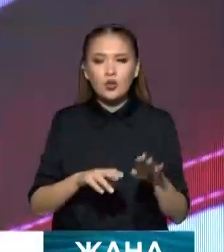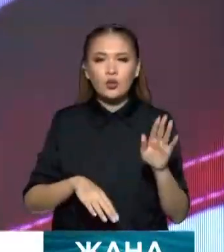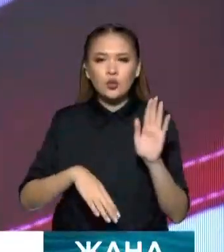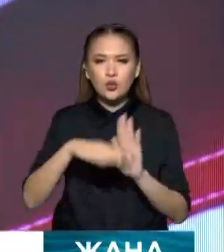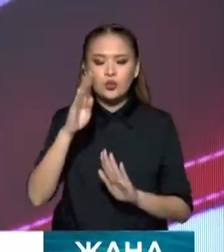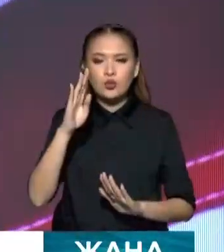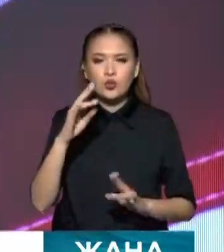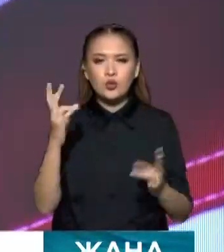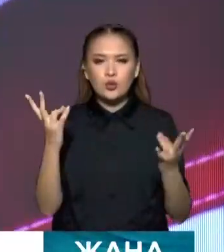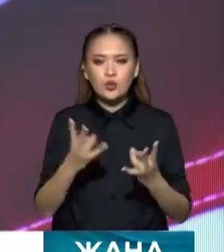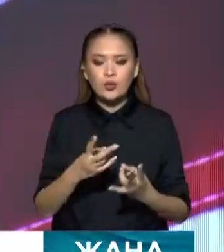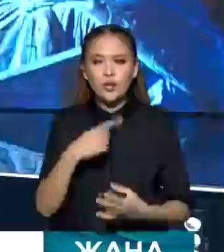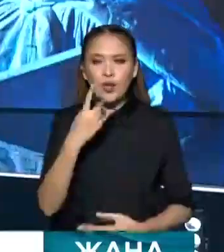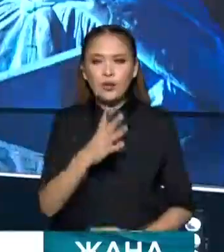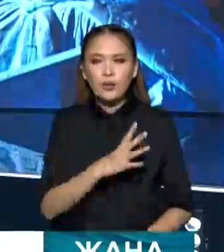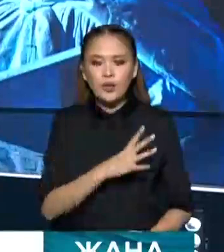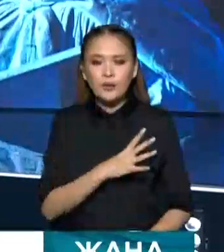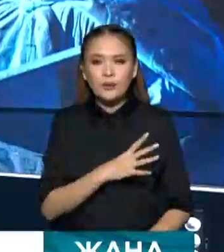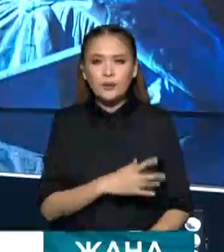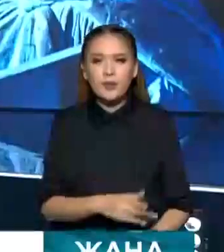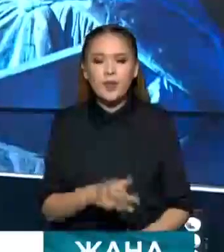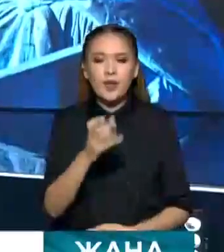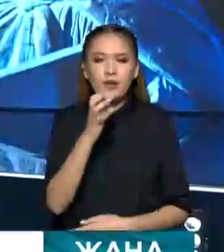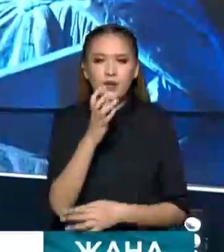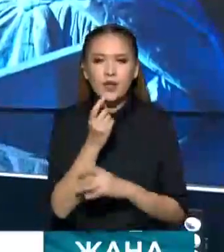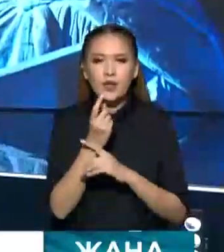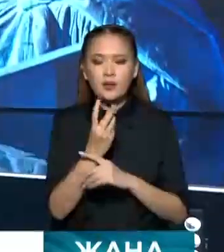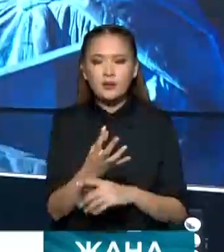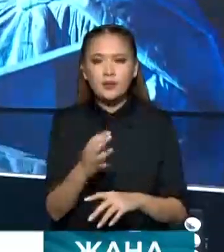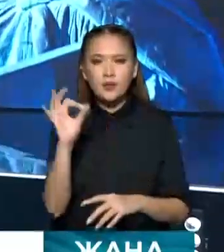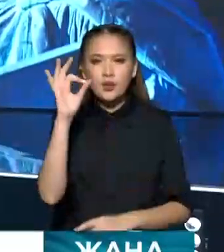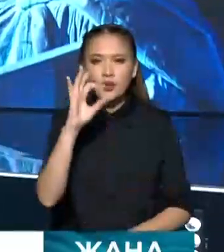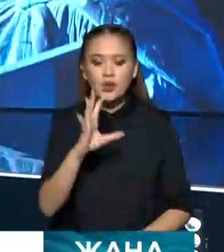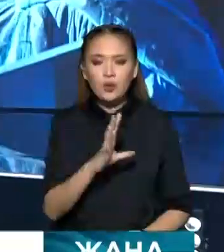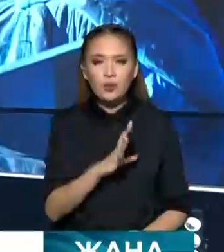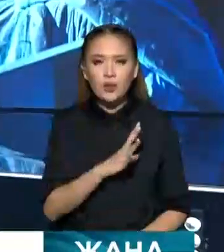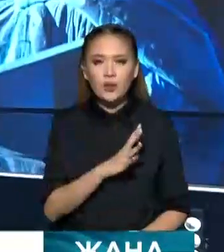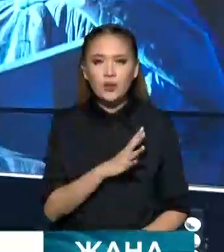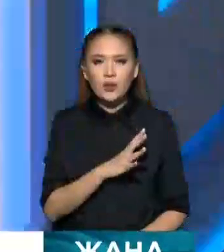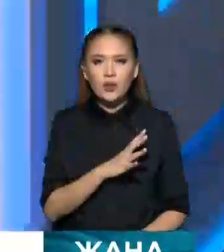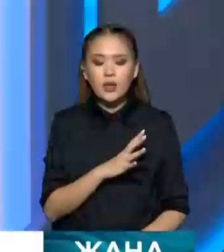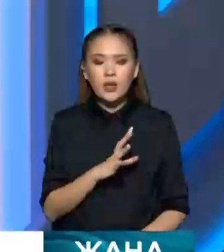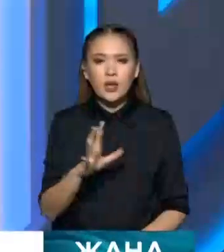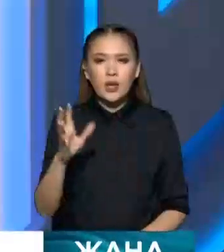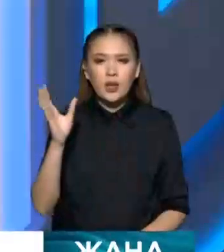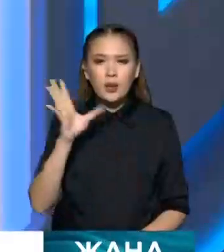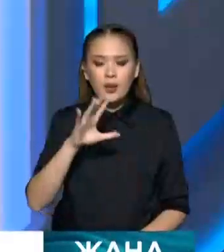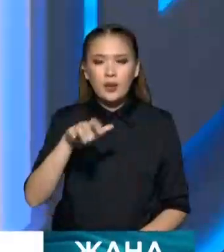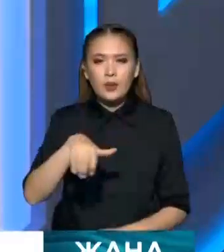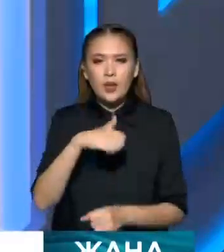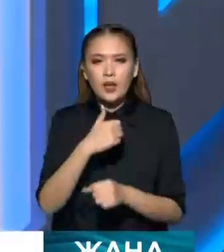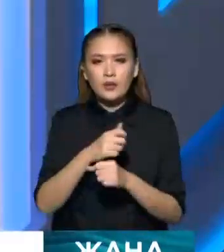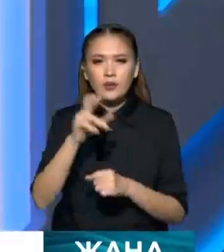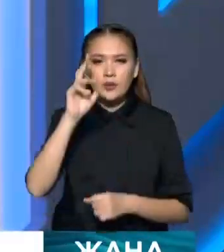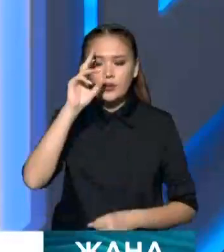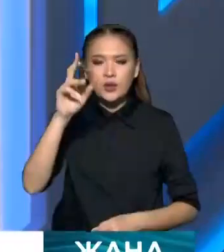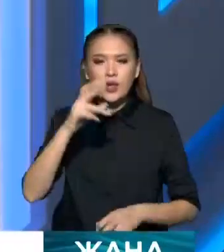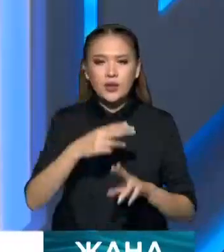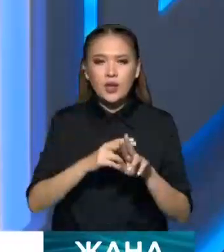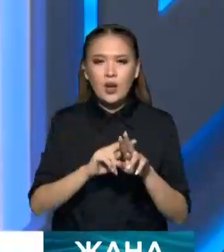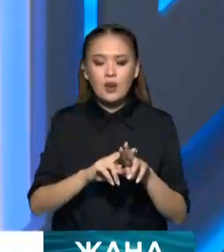жатыр. Енді қазір бірер сағаттан соң Нью-Йорктегі пікірталасқа мемлекет басшысы қатысады. Ондағы енді екпін